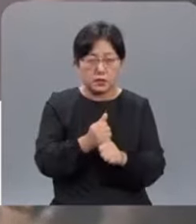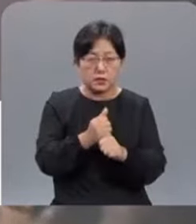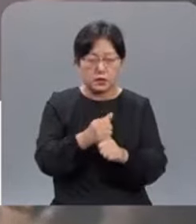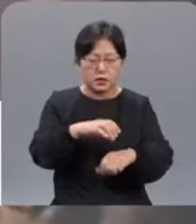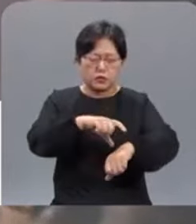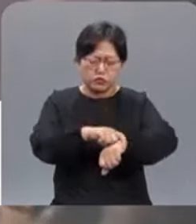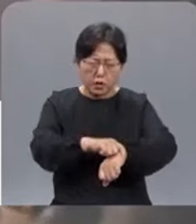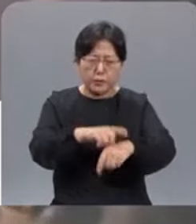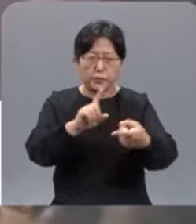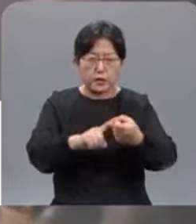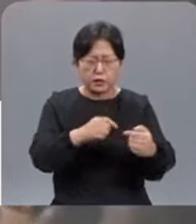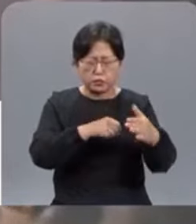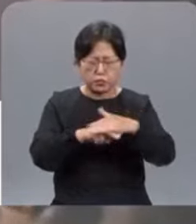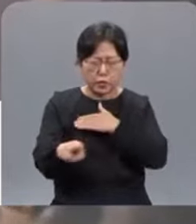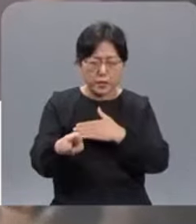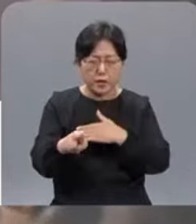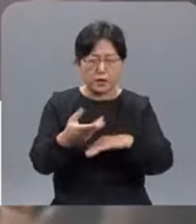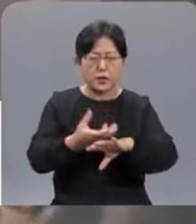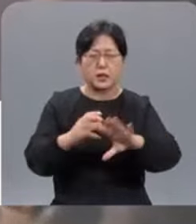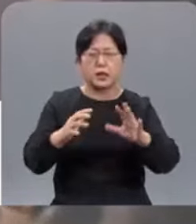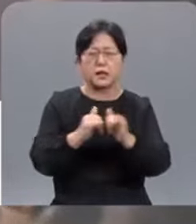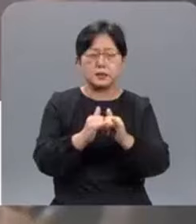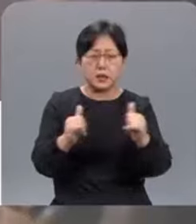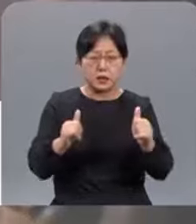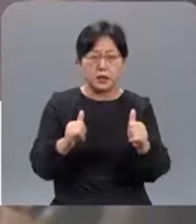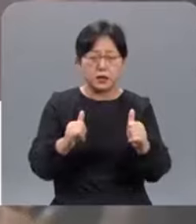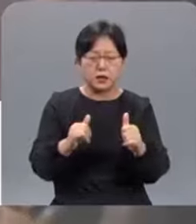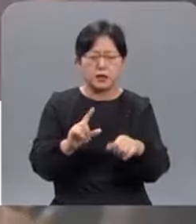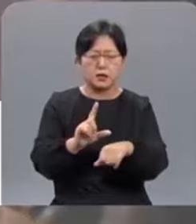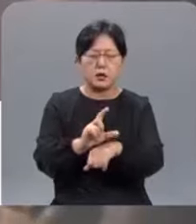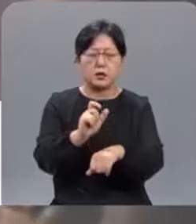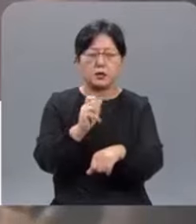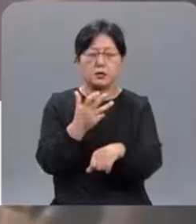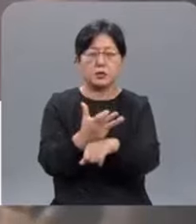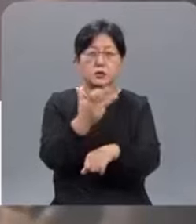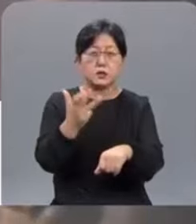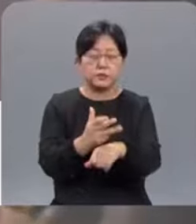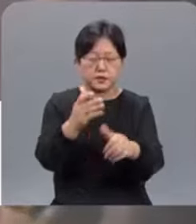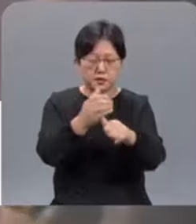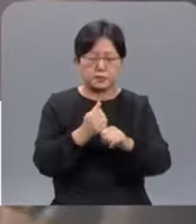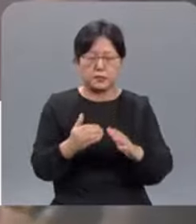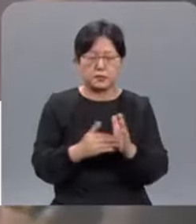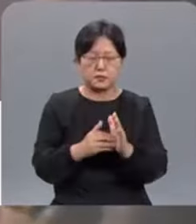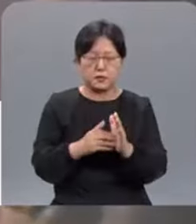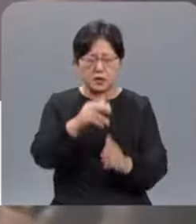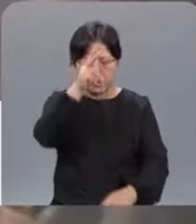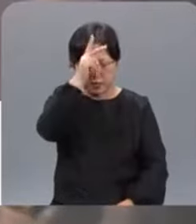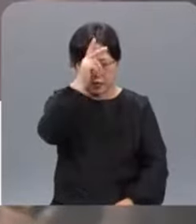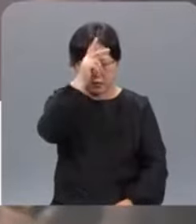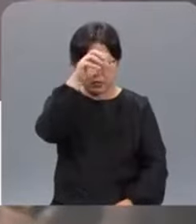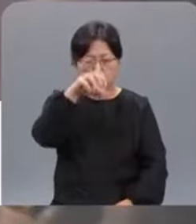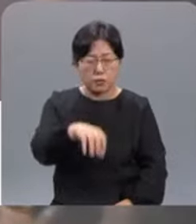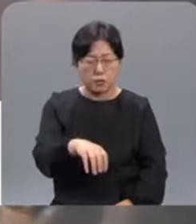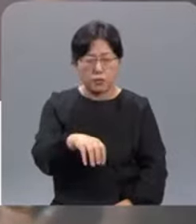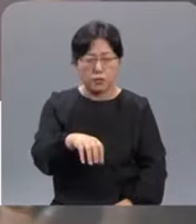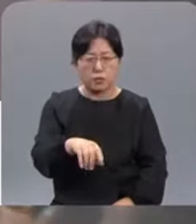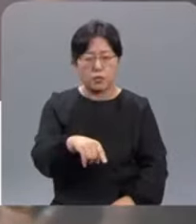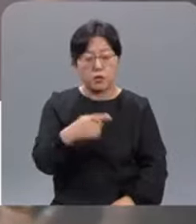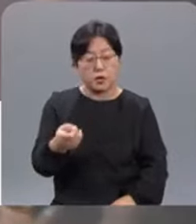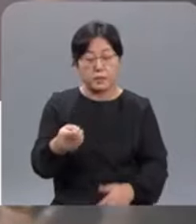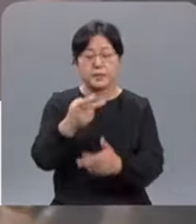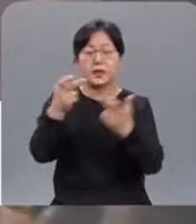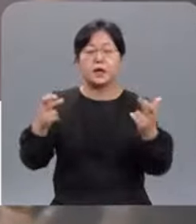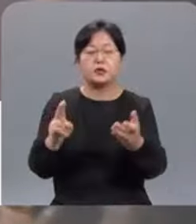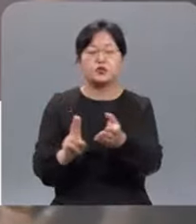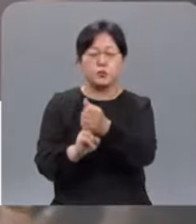수갑을 체 도주했던 한 외국인 남성이 18시간 만에 붙잡혔습니다 경찰서 바로 옆에 야산에